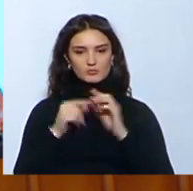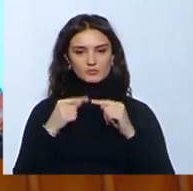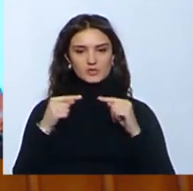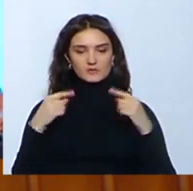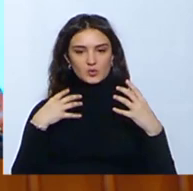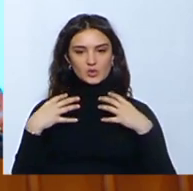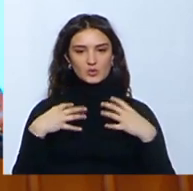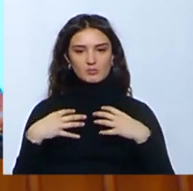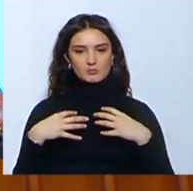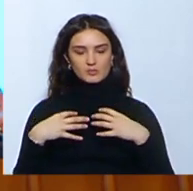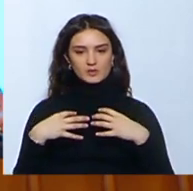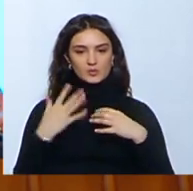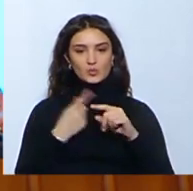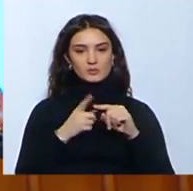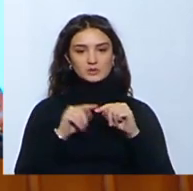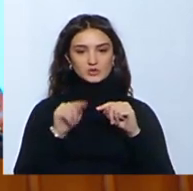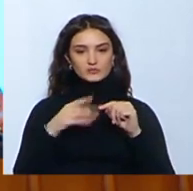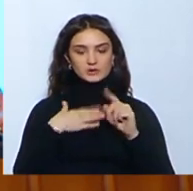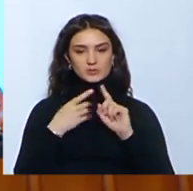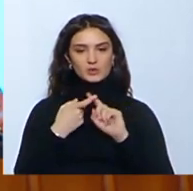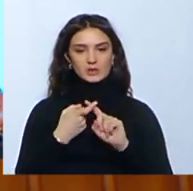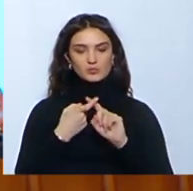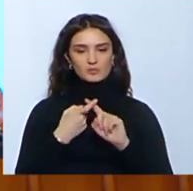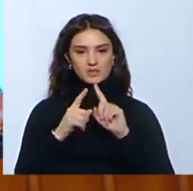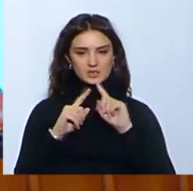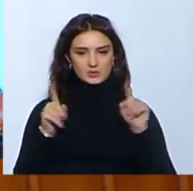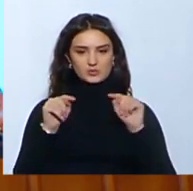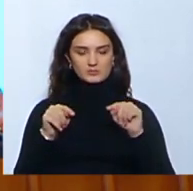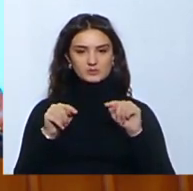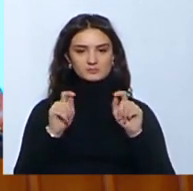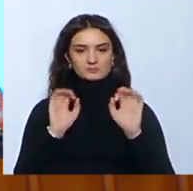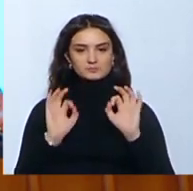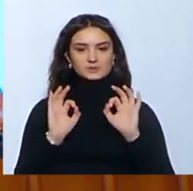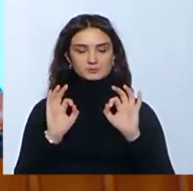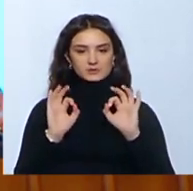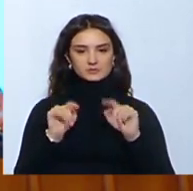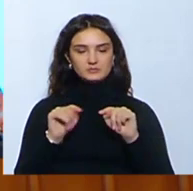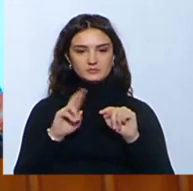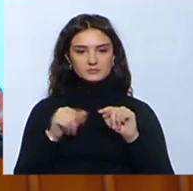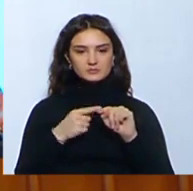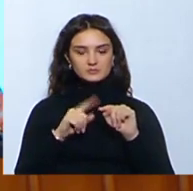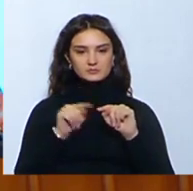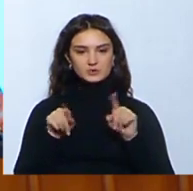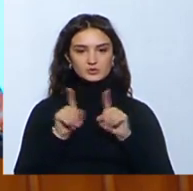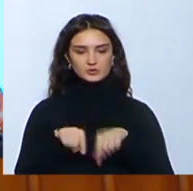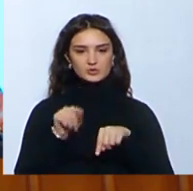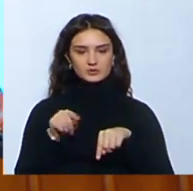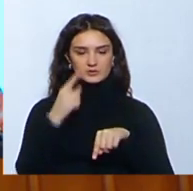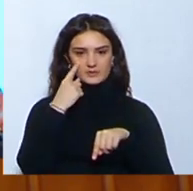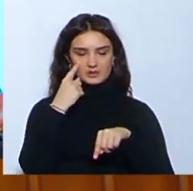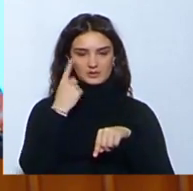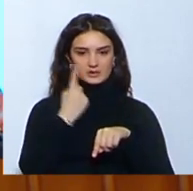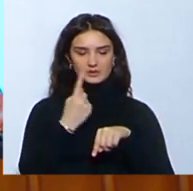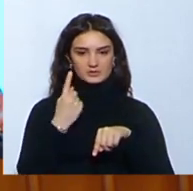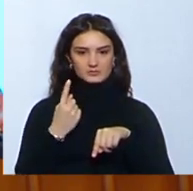სხვადასხვა ორგანოები, რომლის მიმართაც ჩვენი დამოკიდებულება განსაკუთრებით ფრთხილია. ერთ-ერთი მათ შორის გახლავთ თვალი.